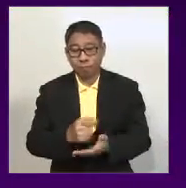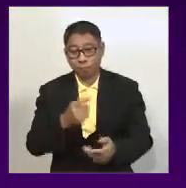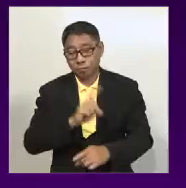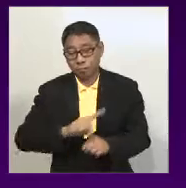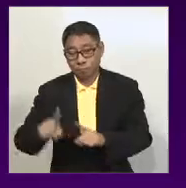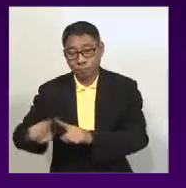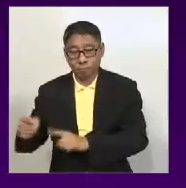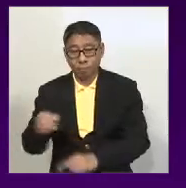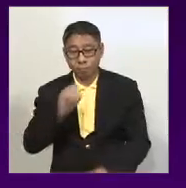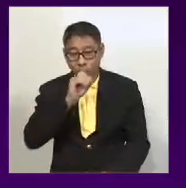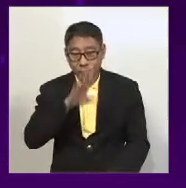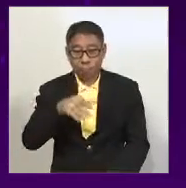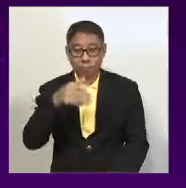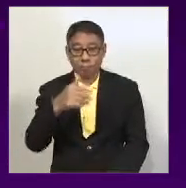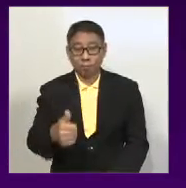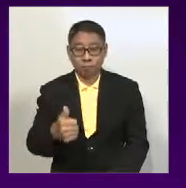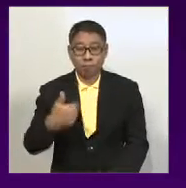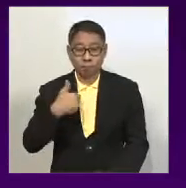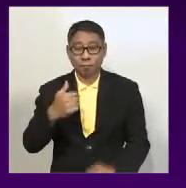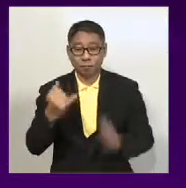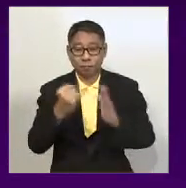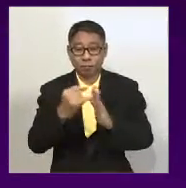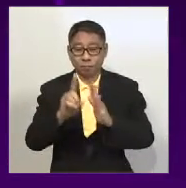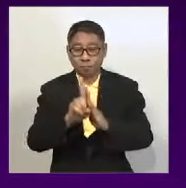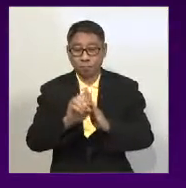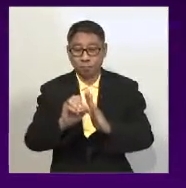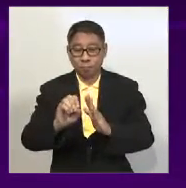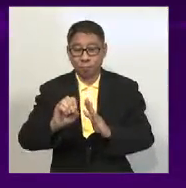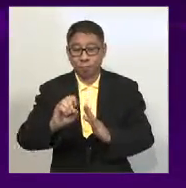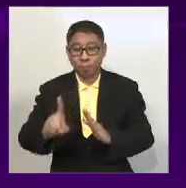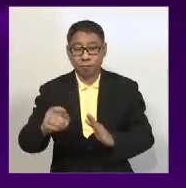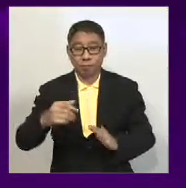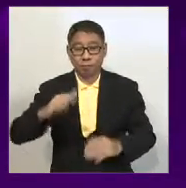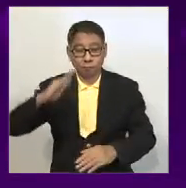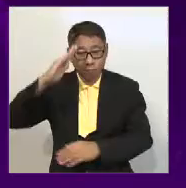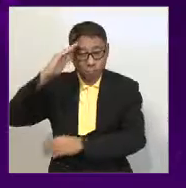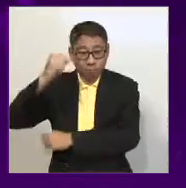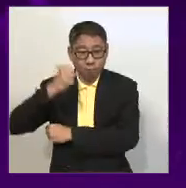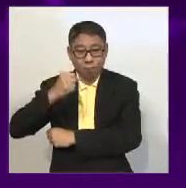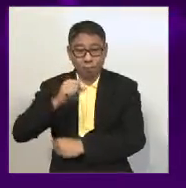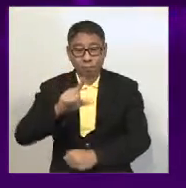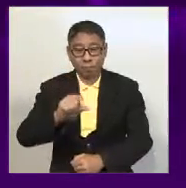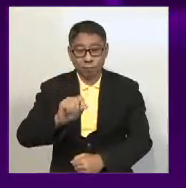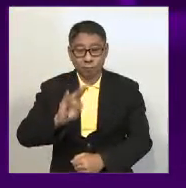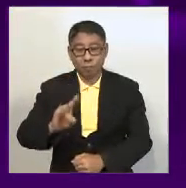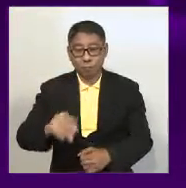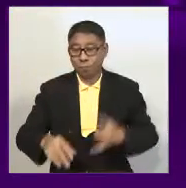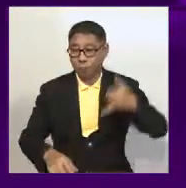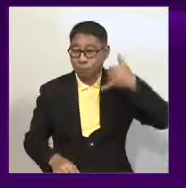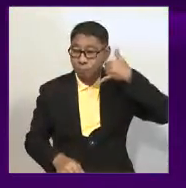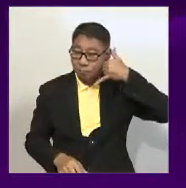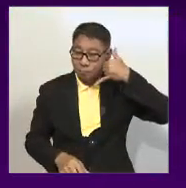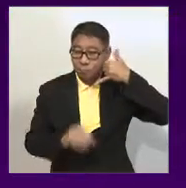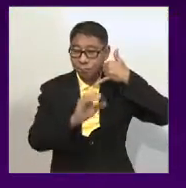ไรก็สามารถที่จะแจ้งไปได้เช่นกันนะคะอย่างที่จังหวัดร้อยเอ็ดมณฑลทหารบกที่27โทรศัพท์หมายเล